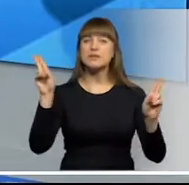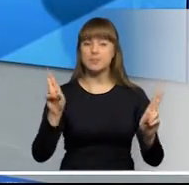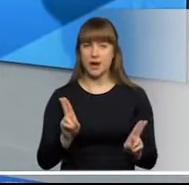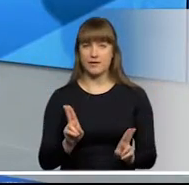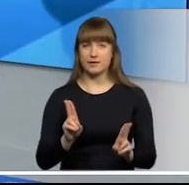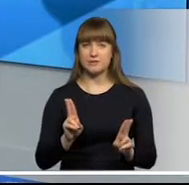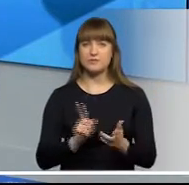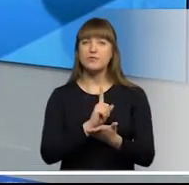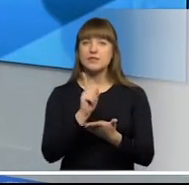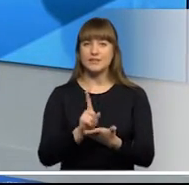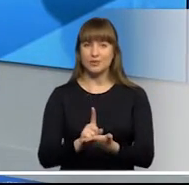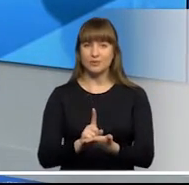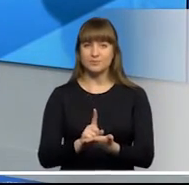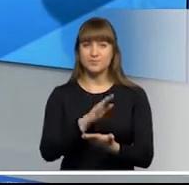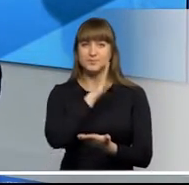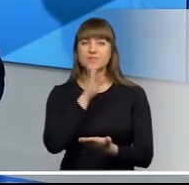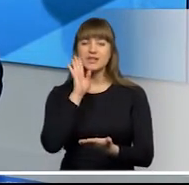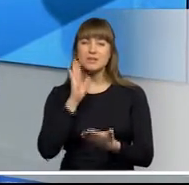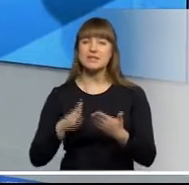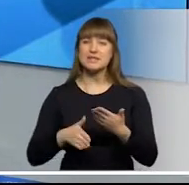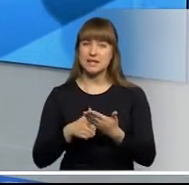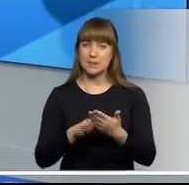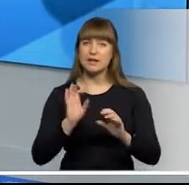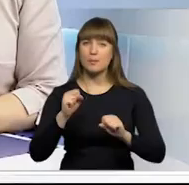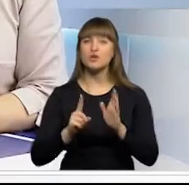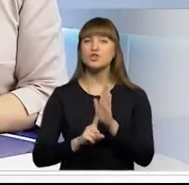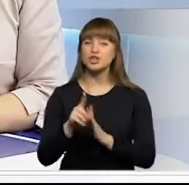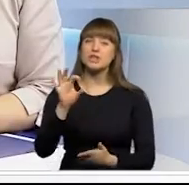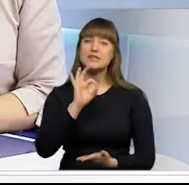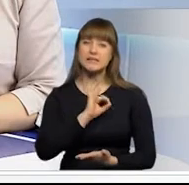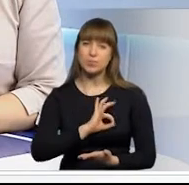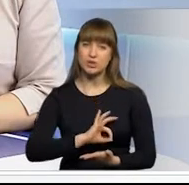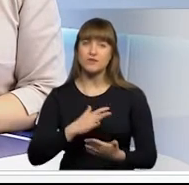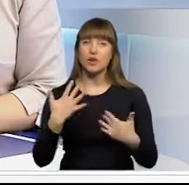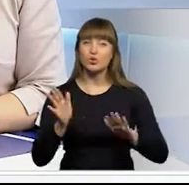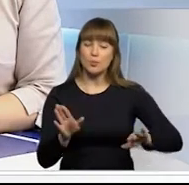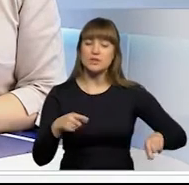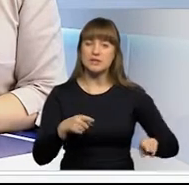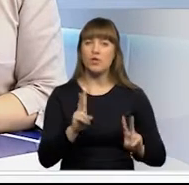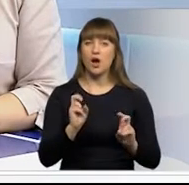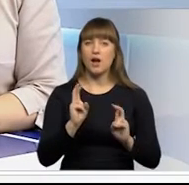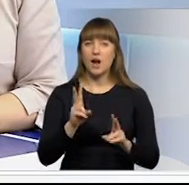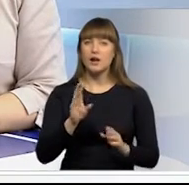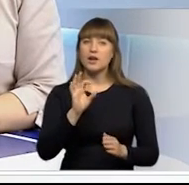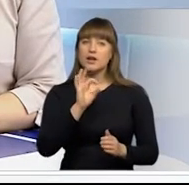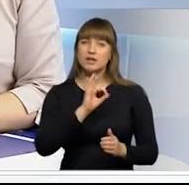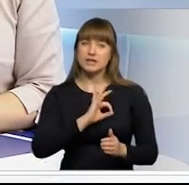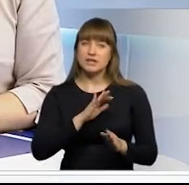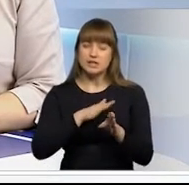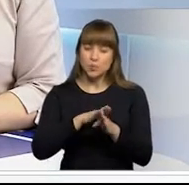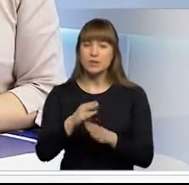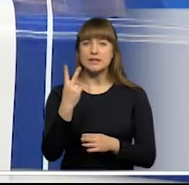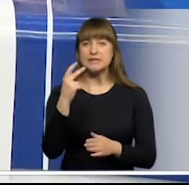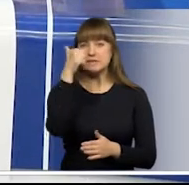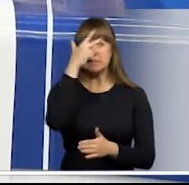основном материнский капитал можно начинать использовать уже после того, как ребенку исполняется 3 года. Это вот такое, я знаю,